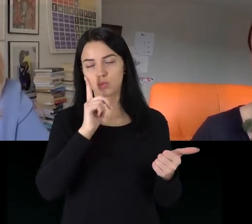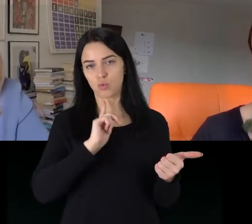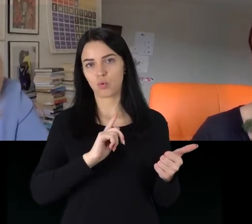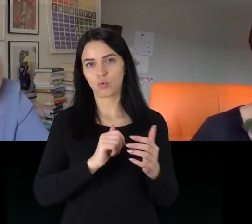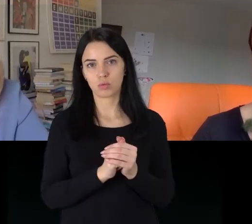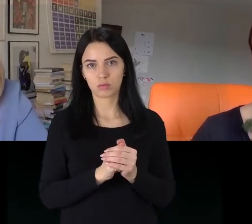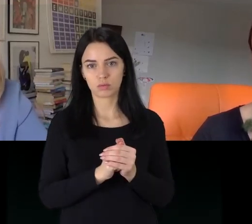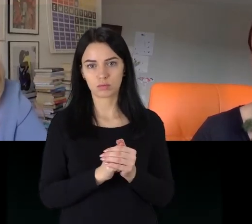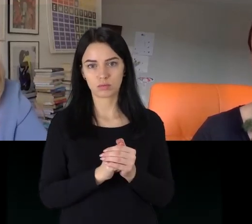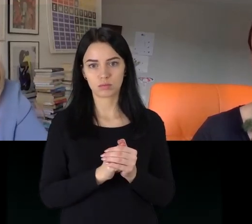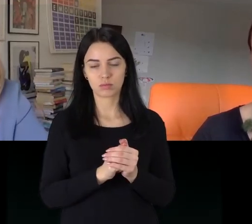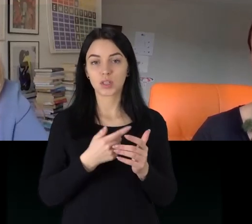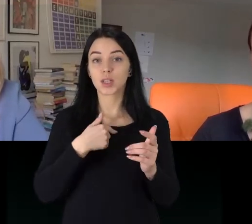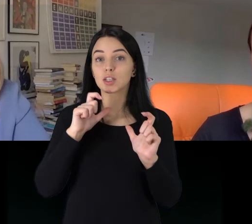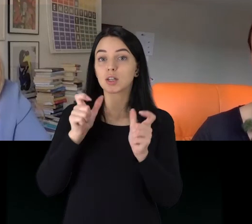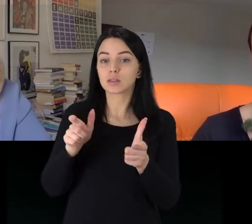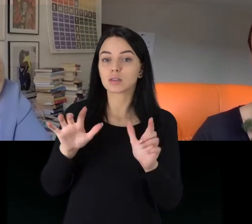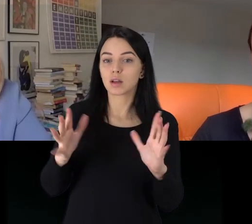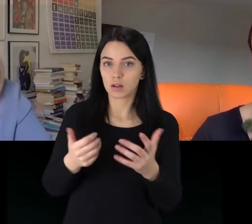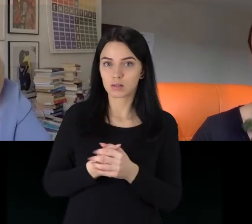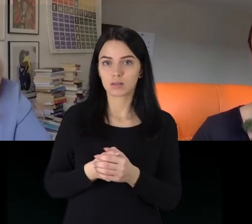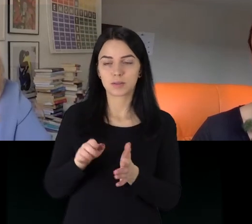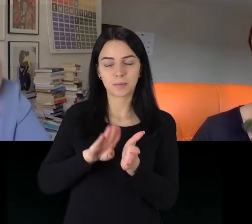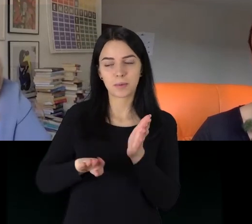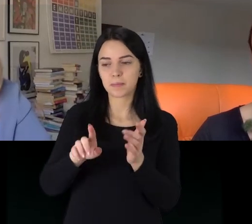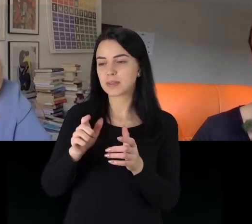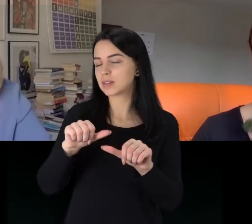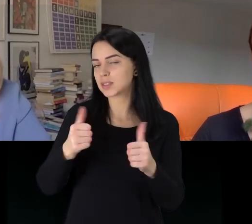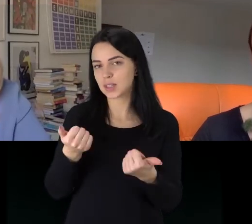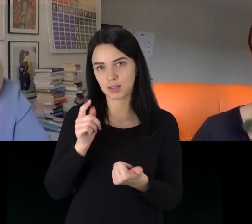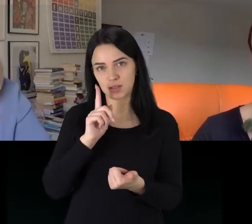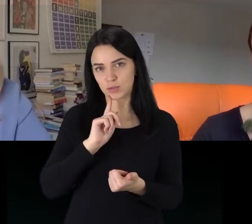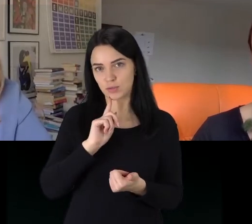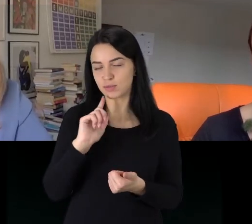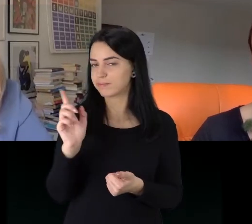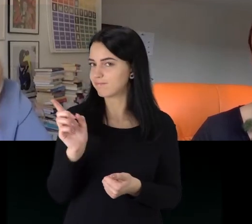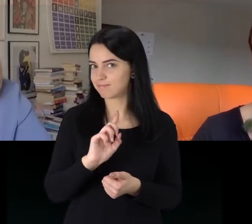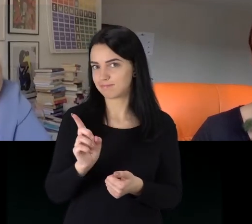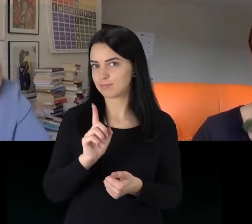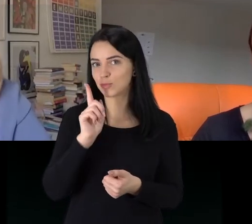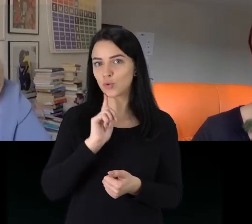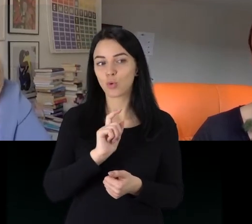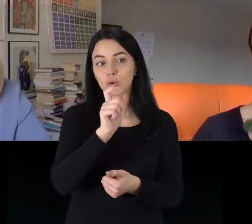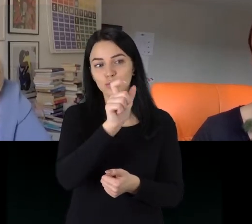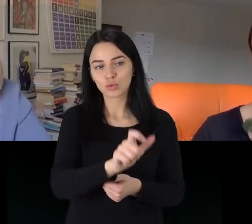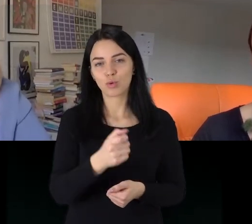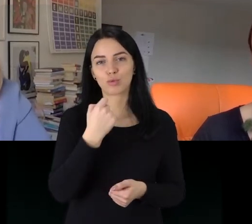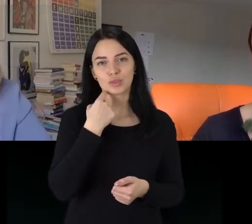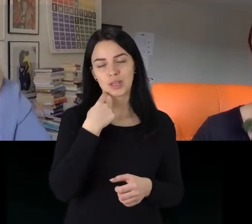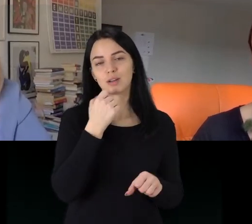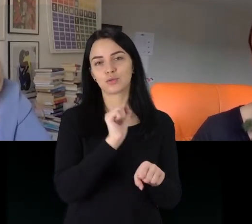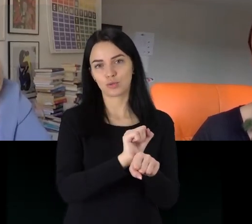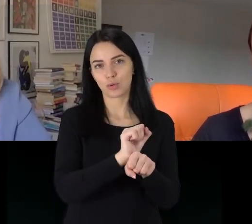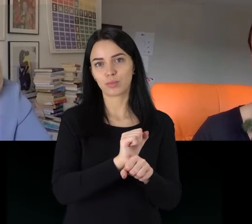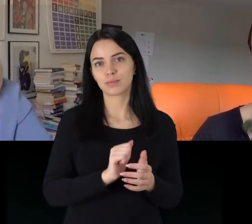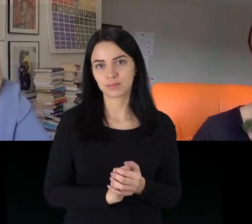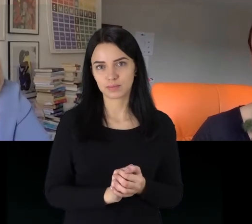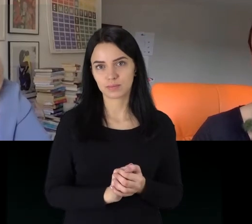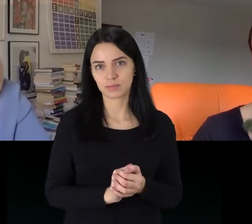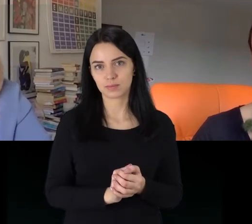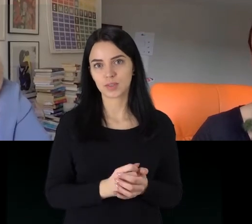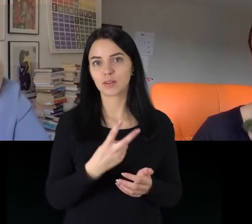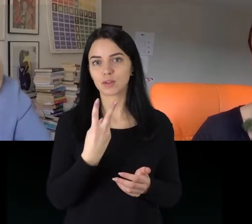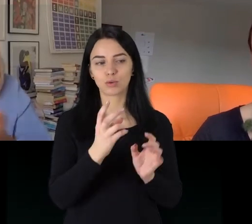tikrai po 5 minučių pokalbio būna paprastas, kad neskirtis jūs norite. Jūs norite, kad jis negertų. Sprantat, o tai yra du